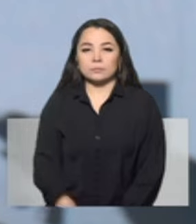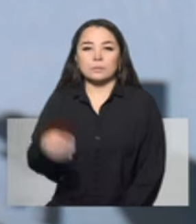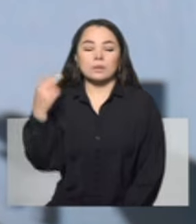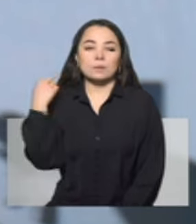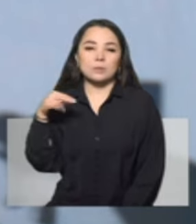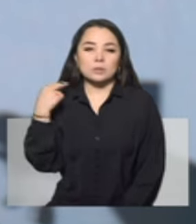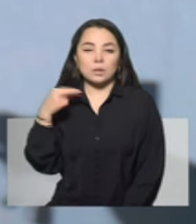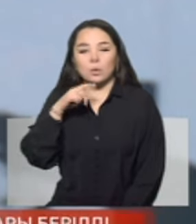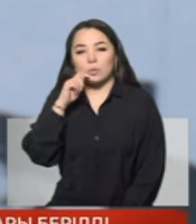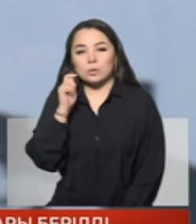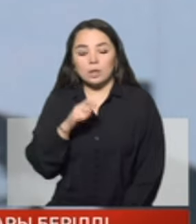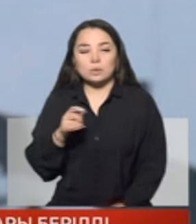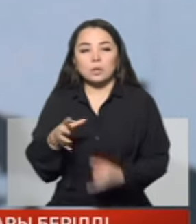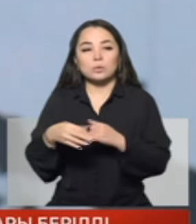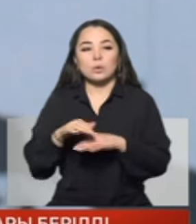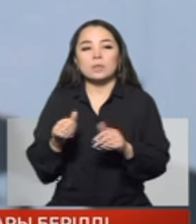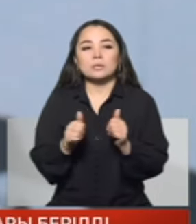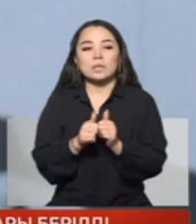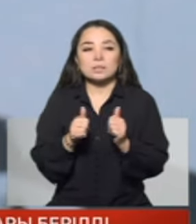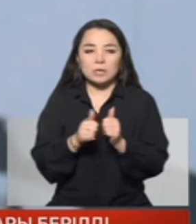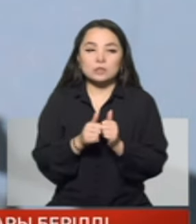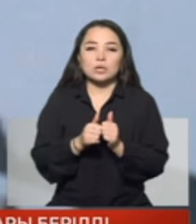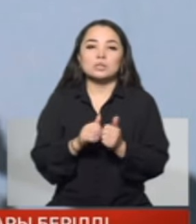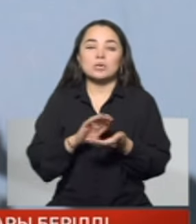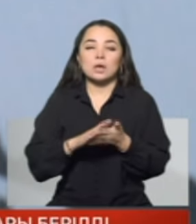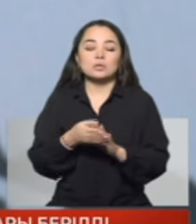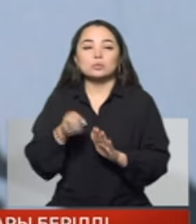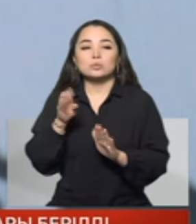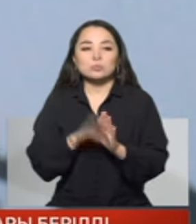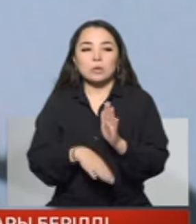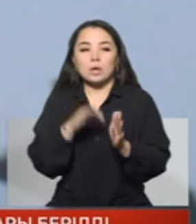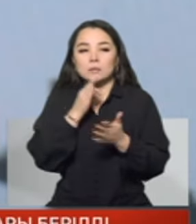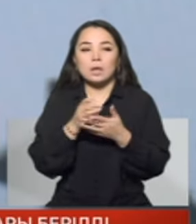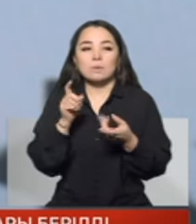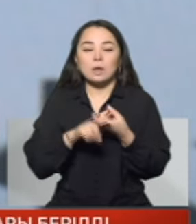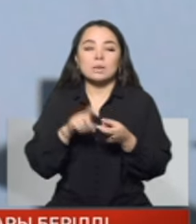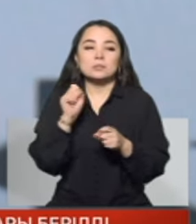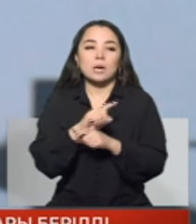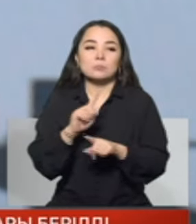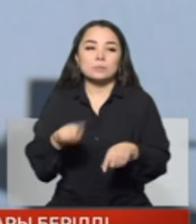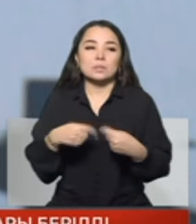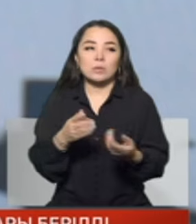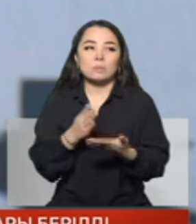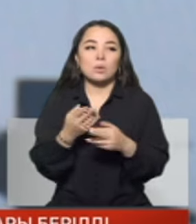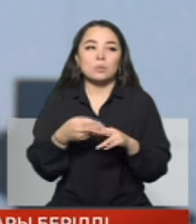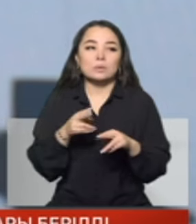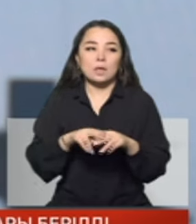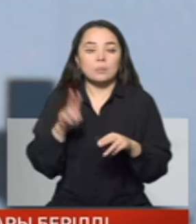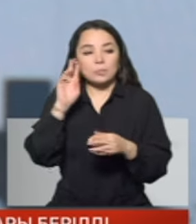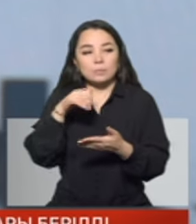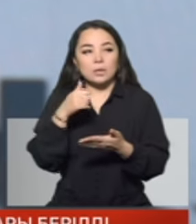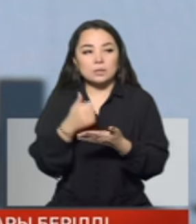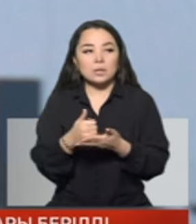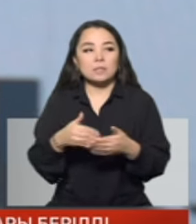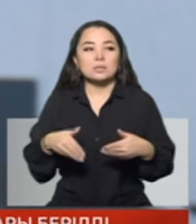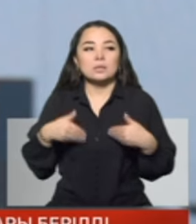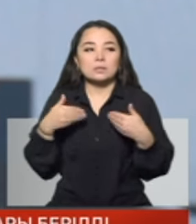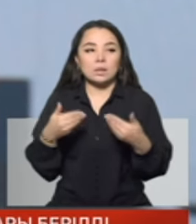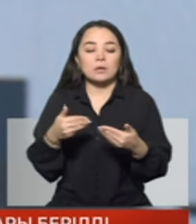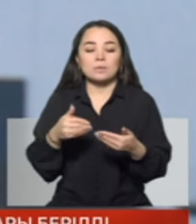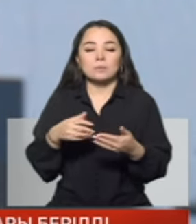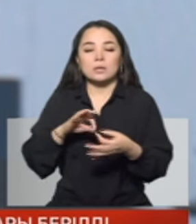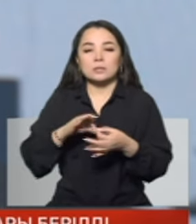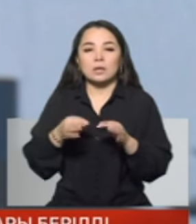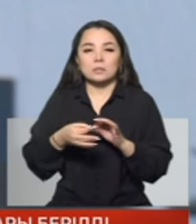Енді ретімен президент Украина төңірегіндегі жағдайдың ушығына байланысты тапсырма берді. Бұл туралы мемлекет басшысының кеңесшісі